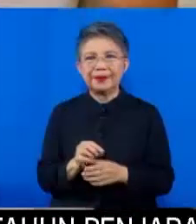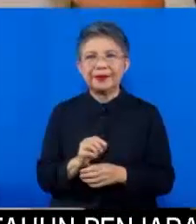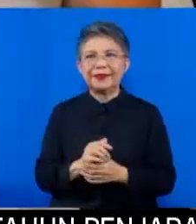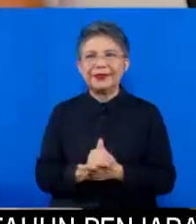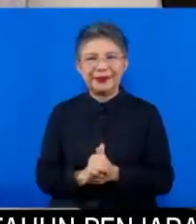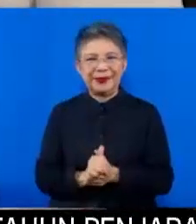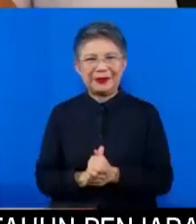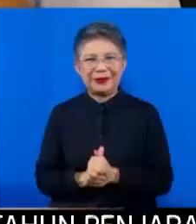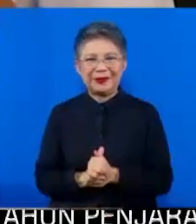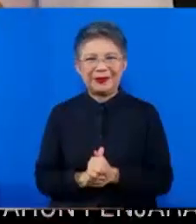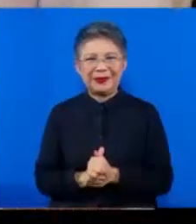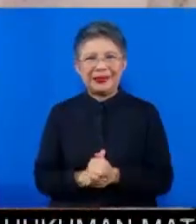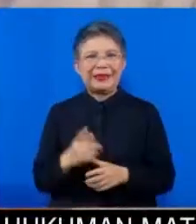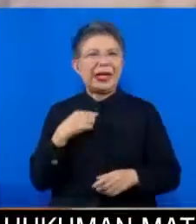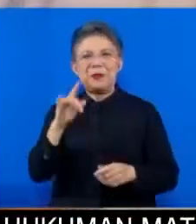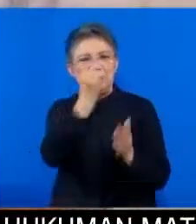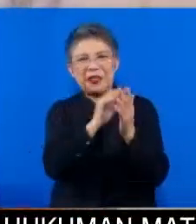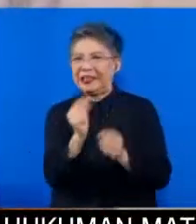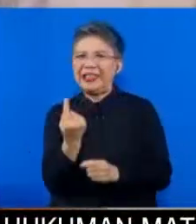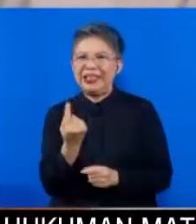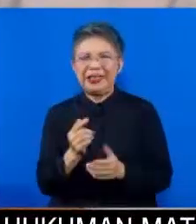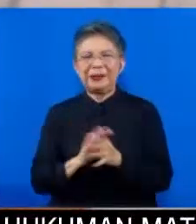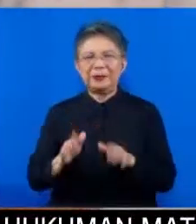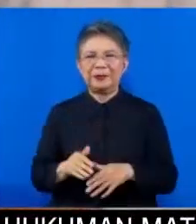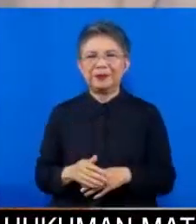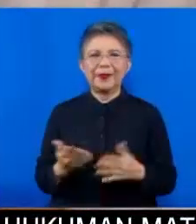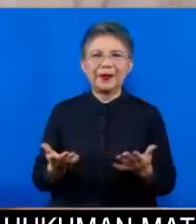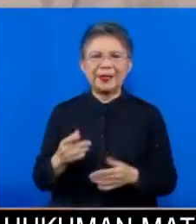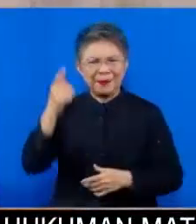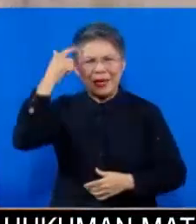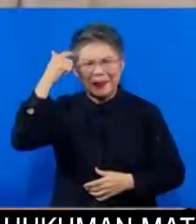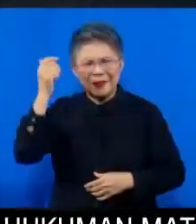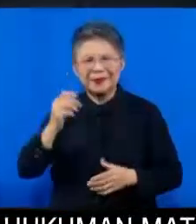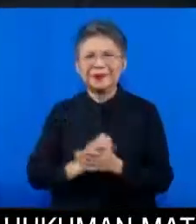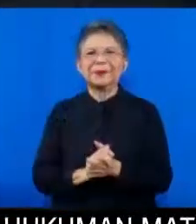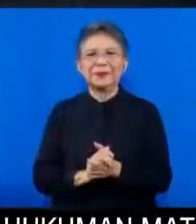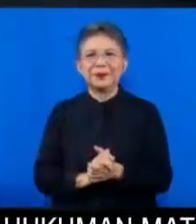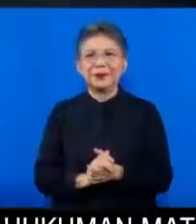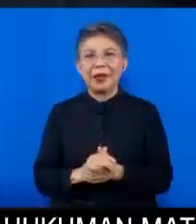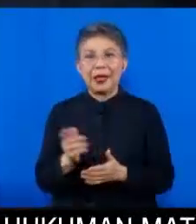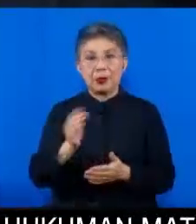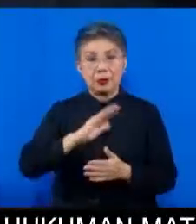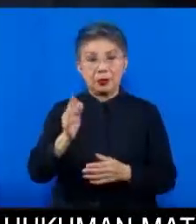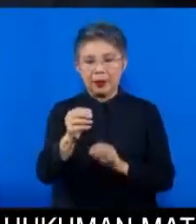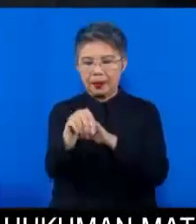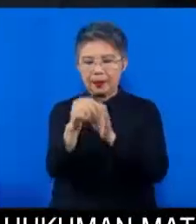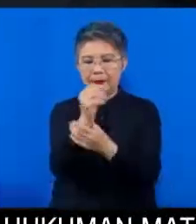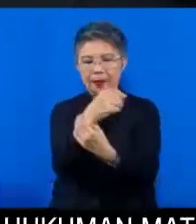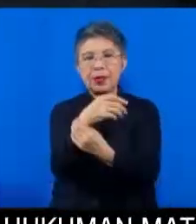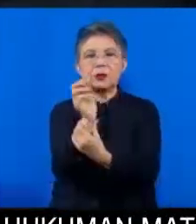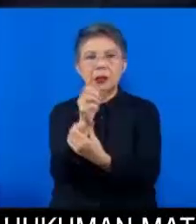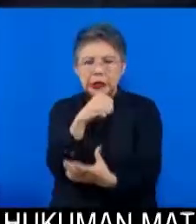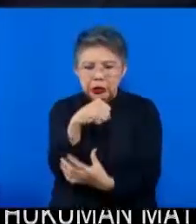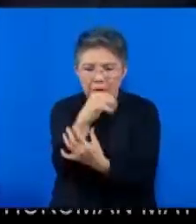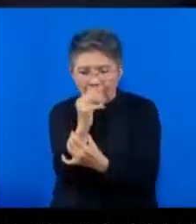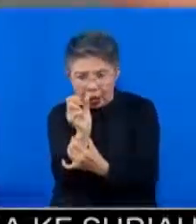nggak ngerusak karya beliau yang sudah jadi. Sekarang langsung saya belajar aja ya, Pak, ya? Boleh. Saat melukis, pergelangan tangan harus lentur,